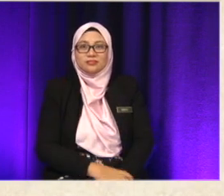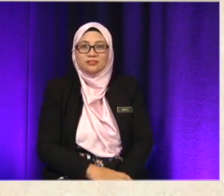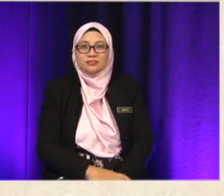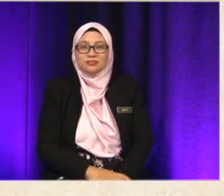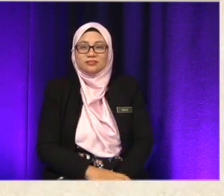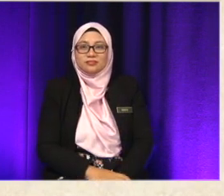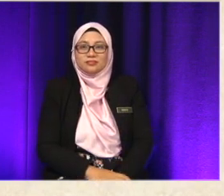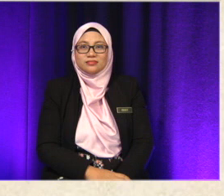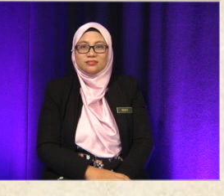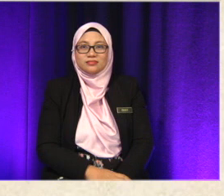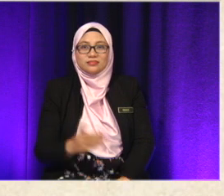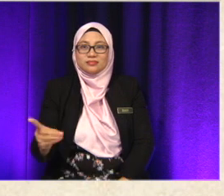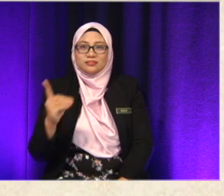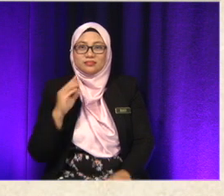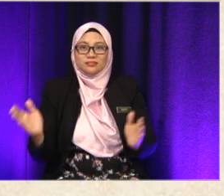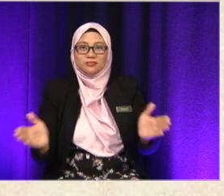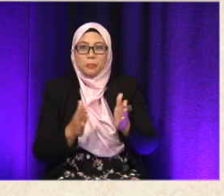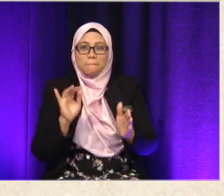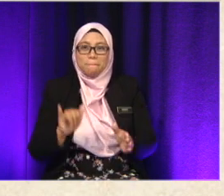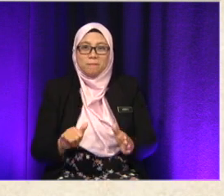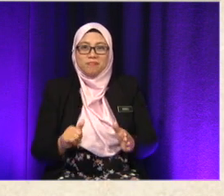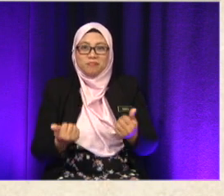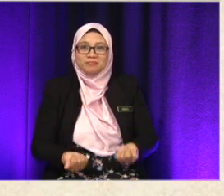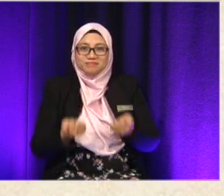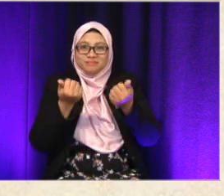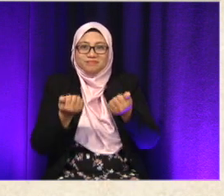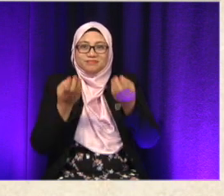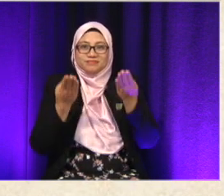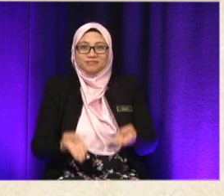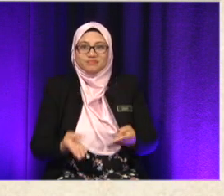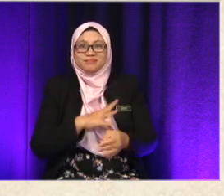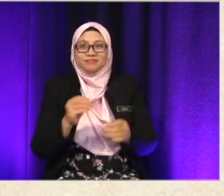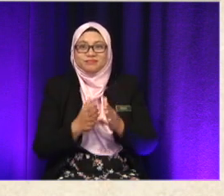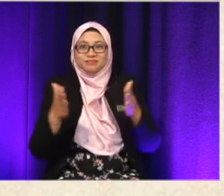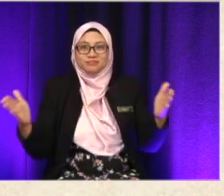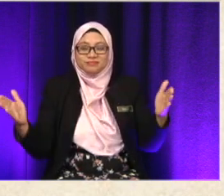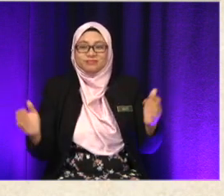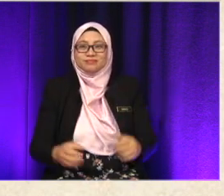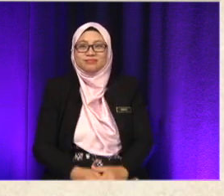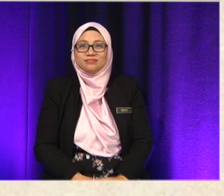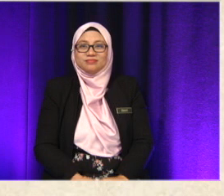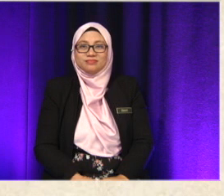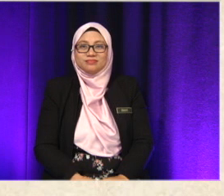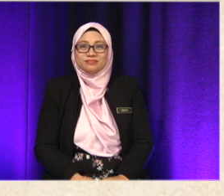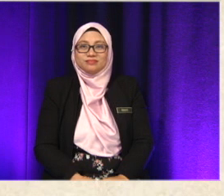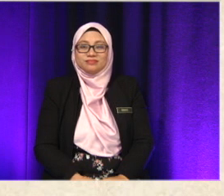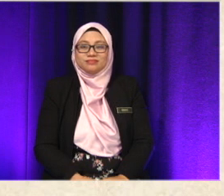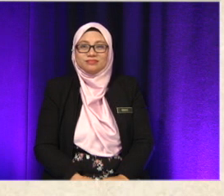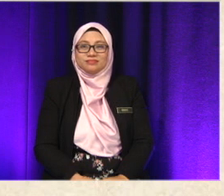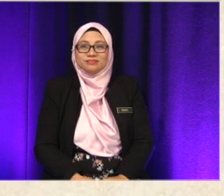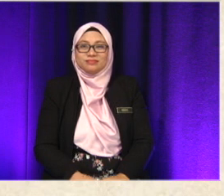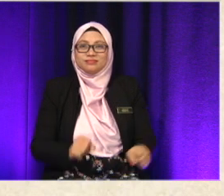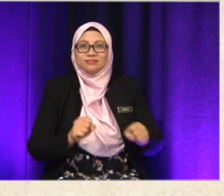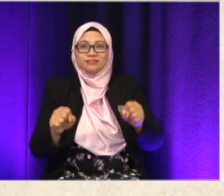kenakan kecil, kemudian yang diangkat tu berat, yang besar. Okey, tengok sekali macam mana dia bertindak balas balik. Itu sistem